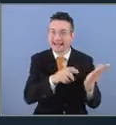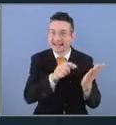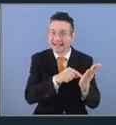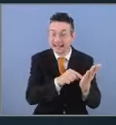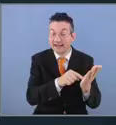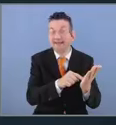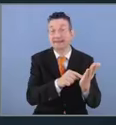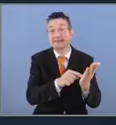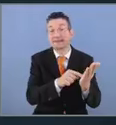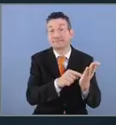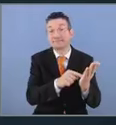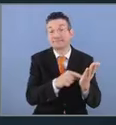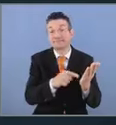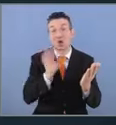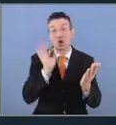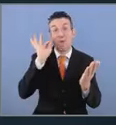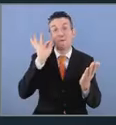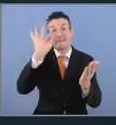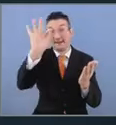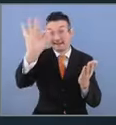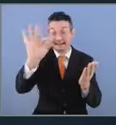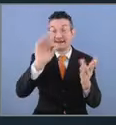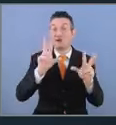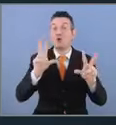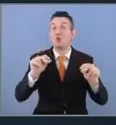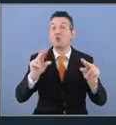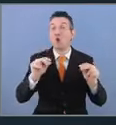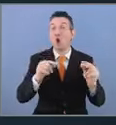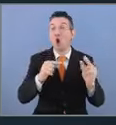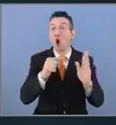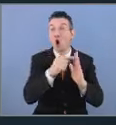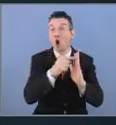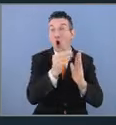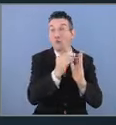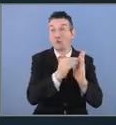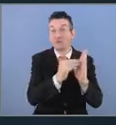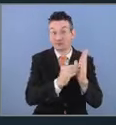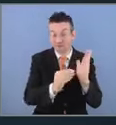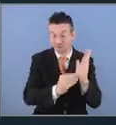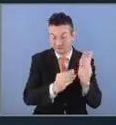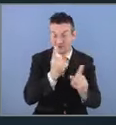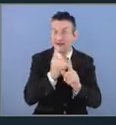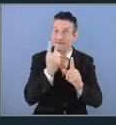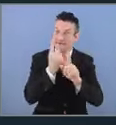gli obiettivi nuovi che bisogna perseguire sono anche quello